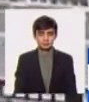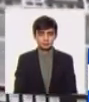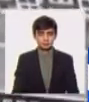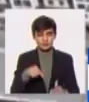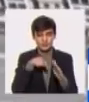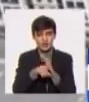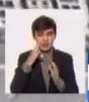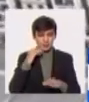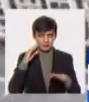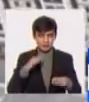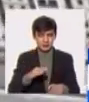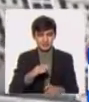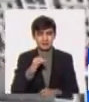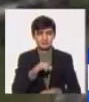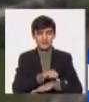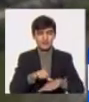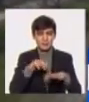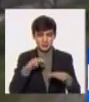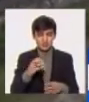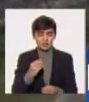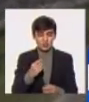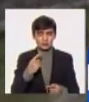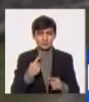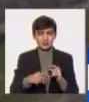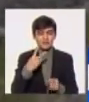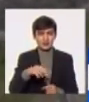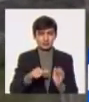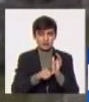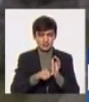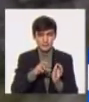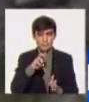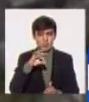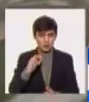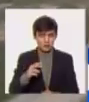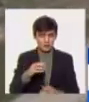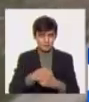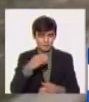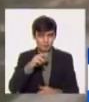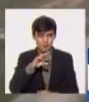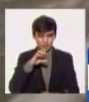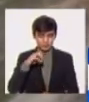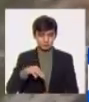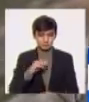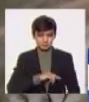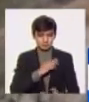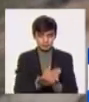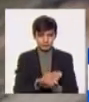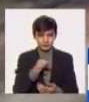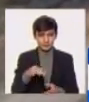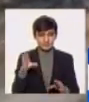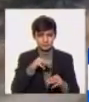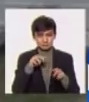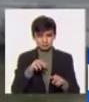Внутри Алматы, помимо пограничных, теперь работает еще 26 блокпостов. Проезжую часть будут сужать и